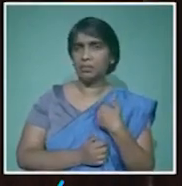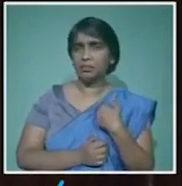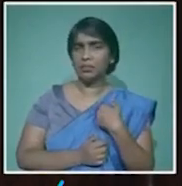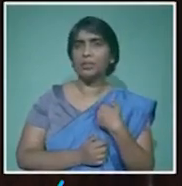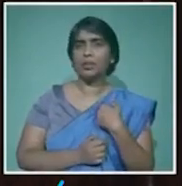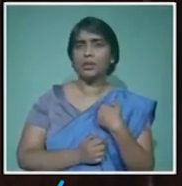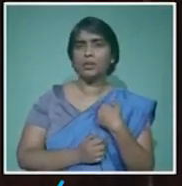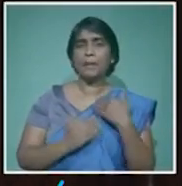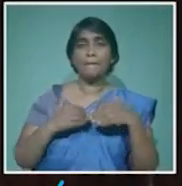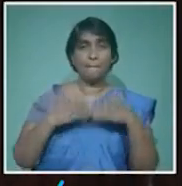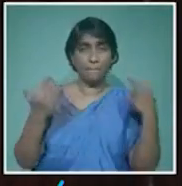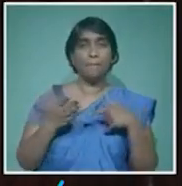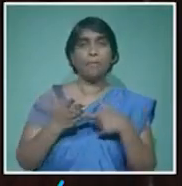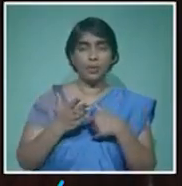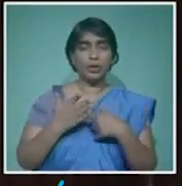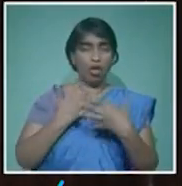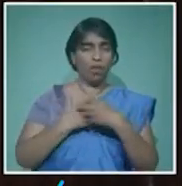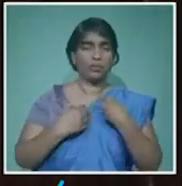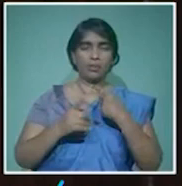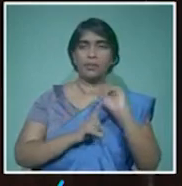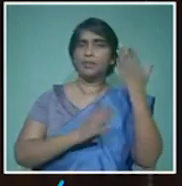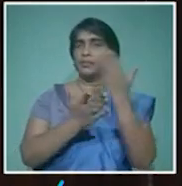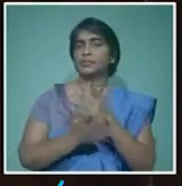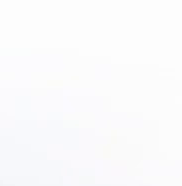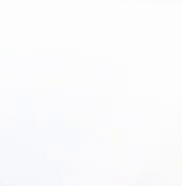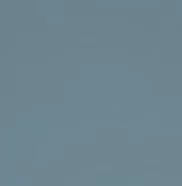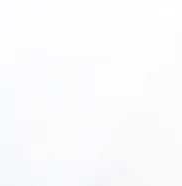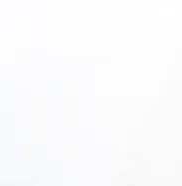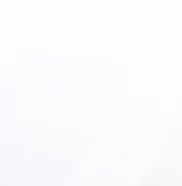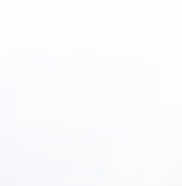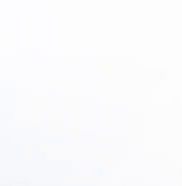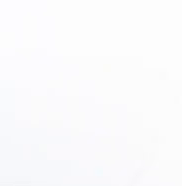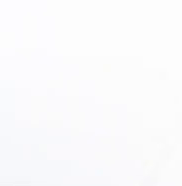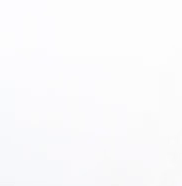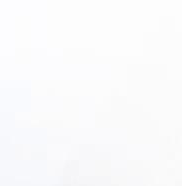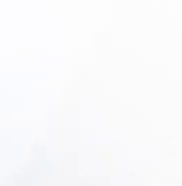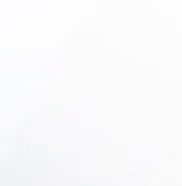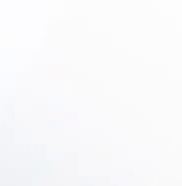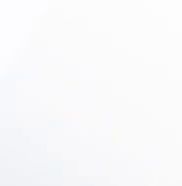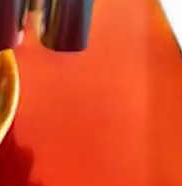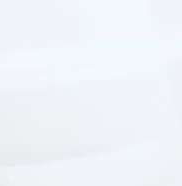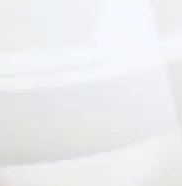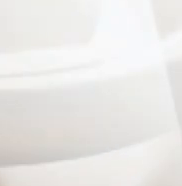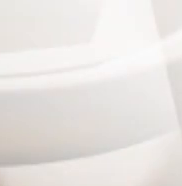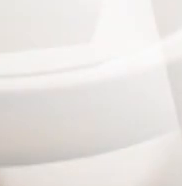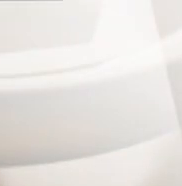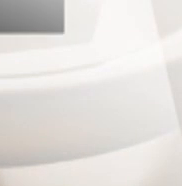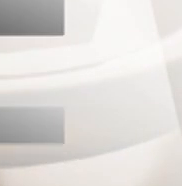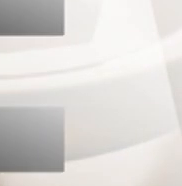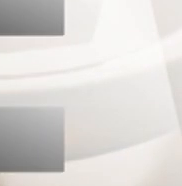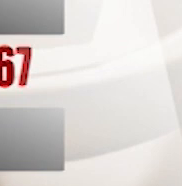පත්‍රය මම වෙන එක සභාගත කරන්න අවසර ඉල්ලා සිටිනවා. බොහොම ස්තුතියි. Newsfirst News Alert ඔබ